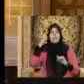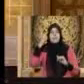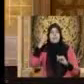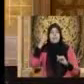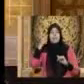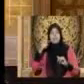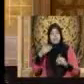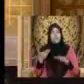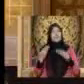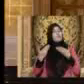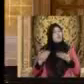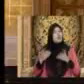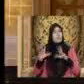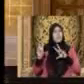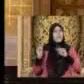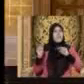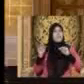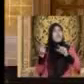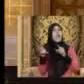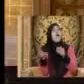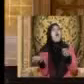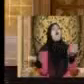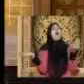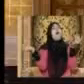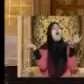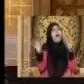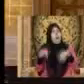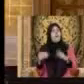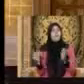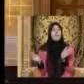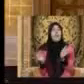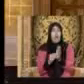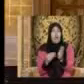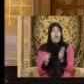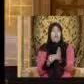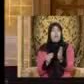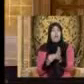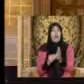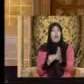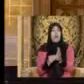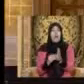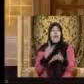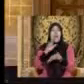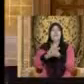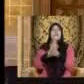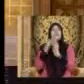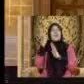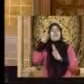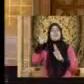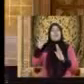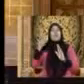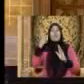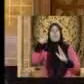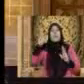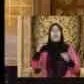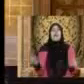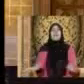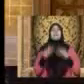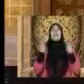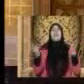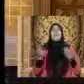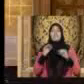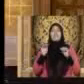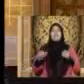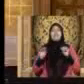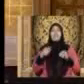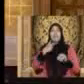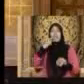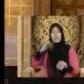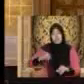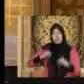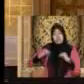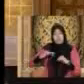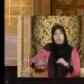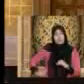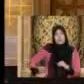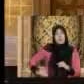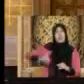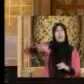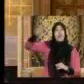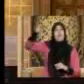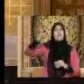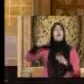أيضا هناك دورة وهناك معسكر لسورة الكهف وللكبار، وهناك معسكر لسورة تبارك